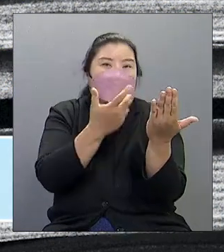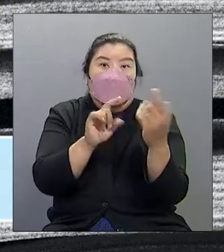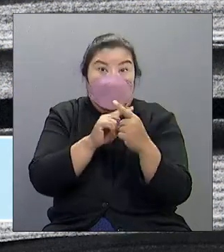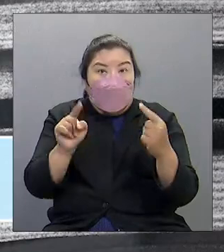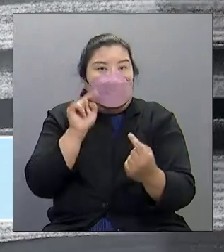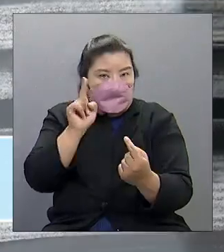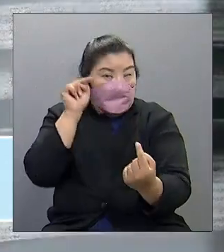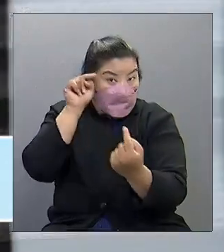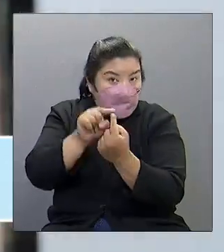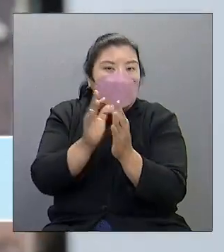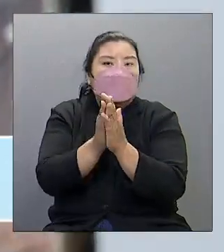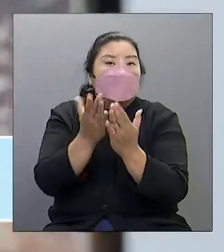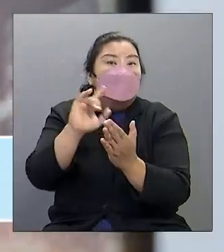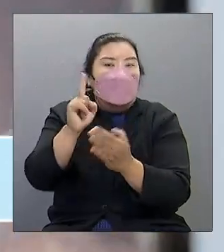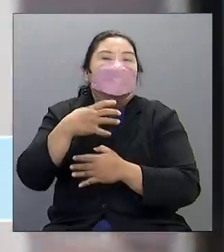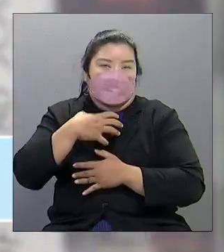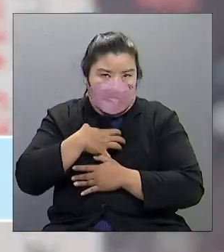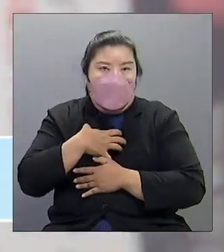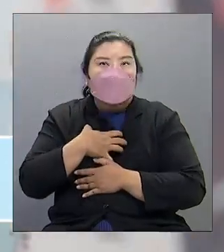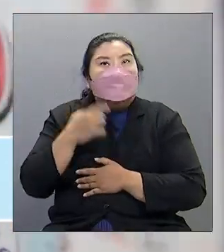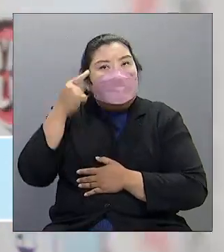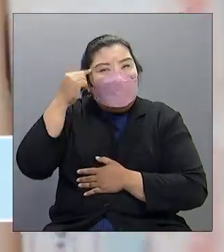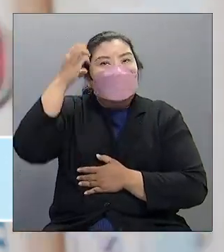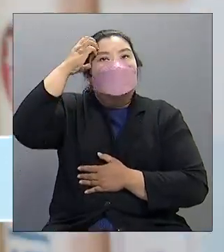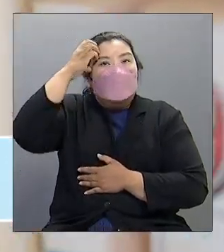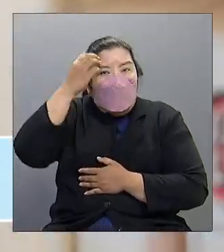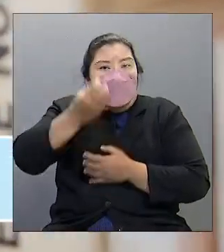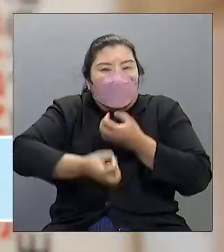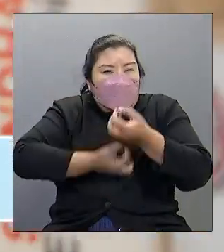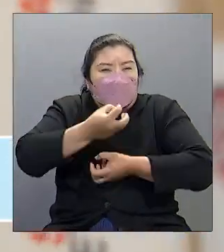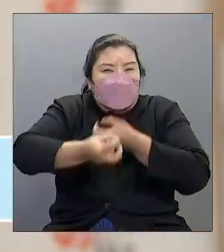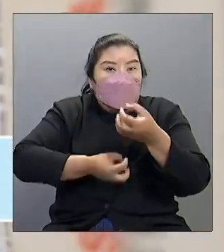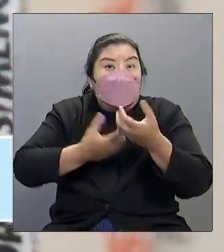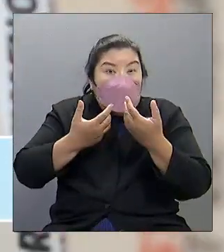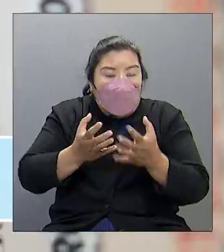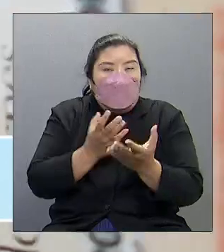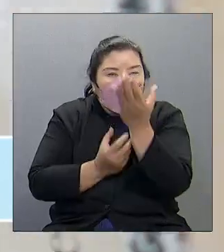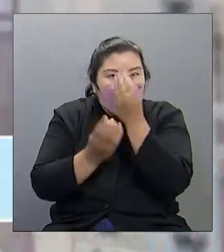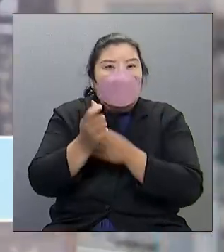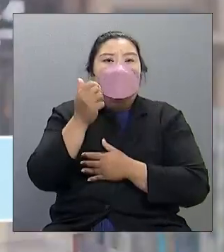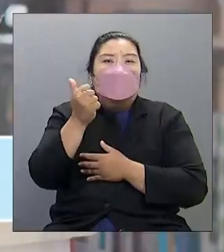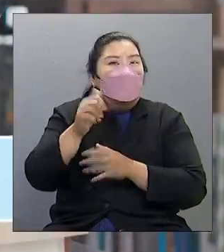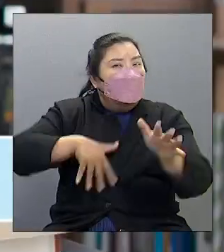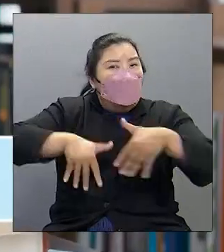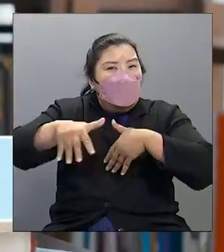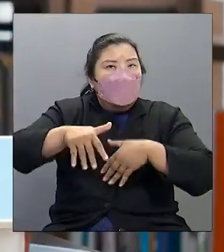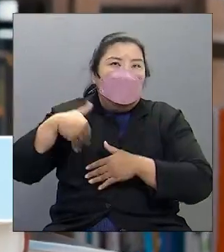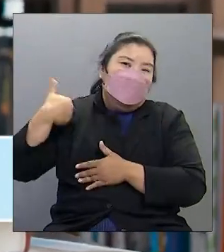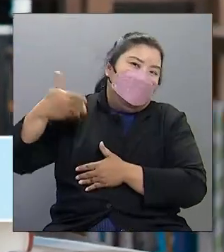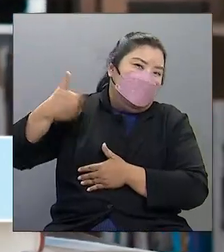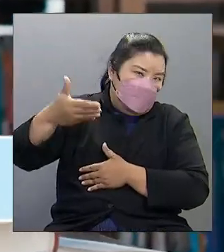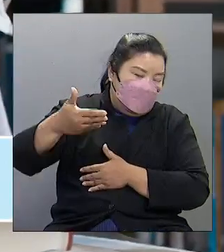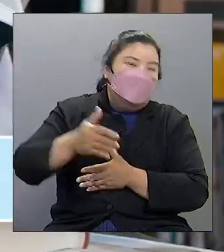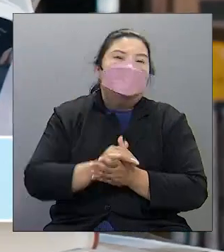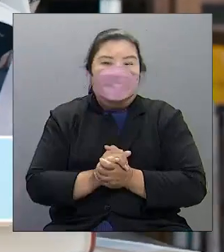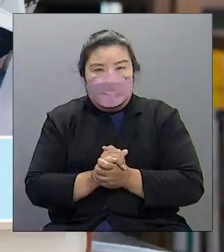ประสงค์ที่เรีบง่ายครับต้องการทจะถ่ายทอดความรู้จากคนร่นก่อนถึคนรุนใหม่ของมนุษยชาติจากอดีตมาจนถปจจุบั